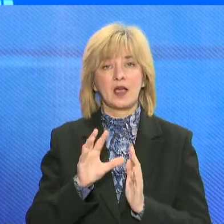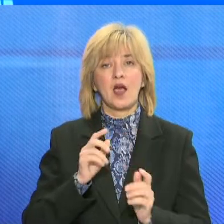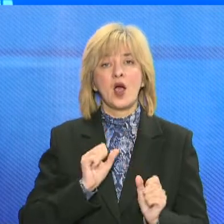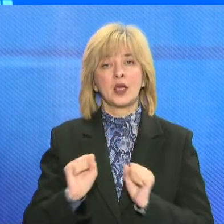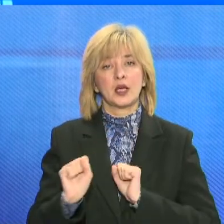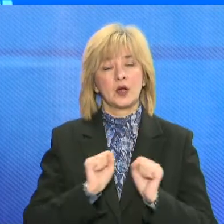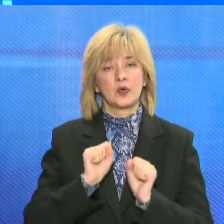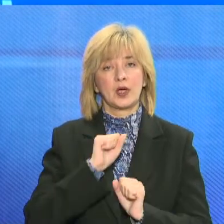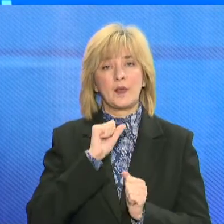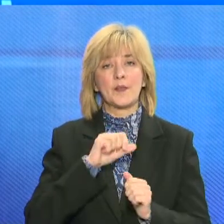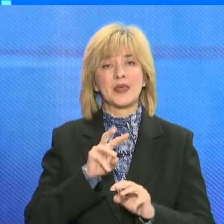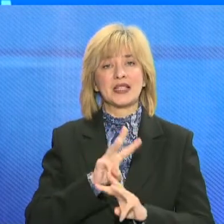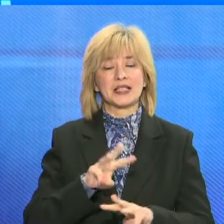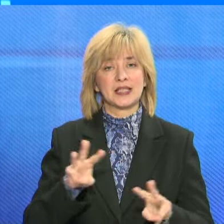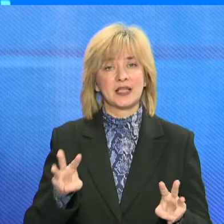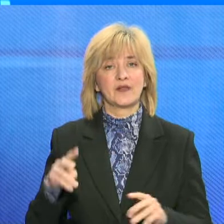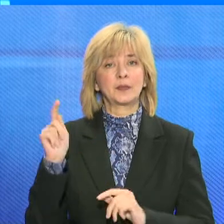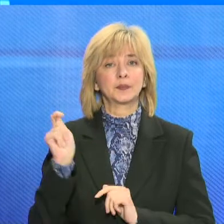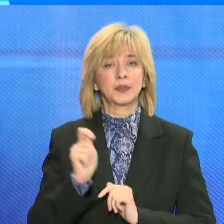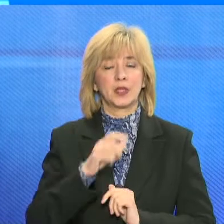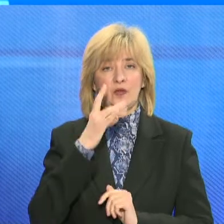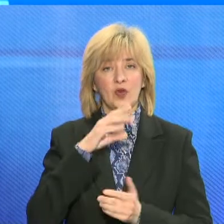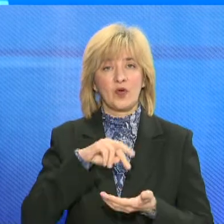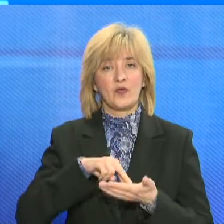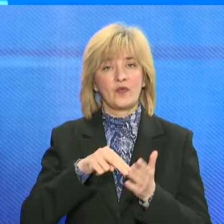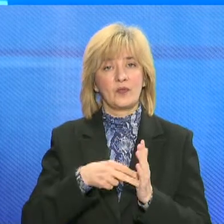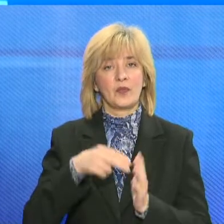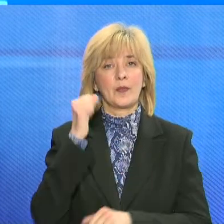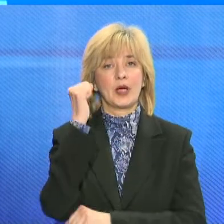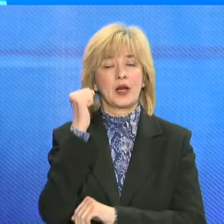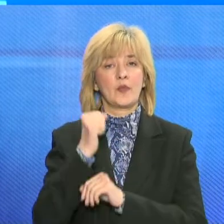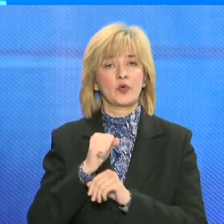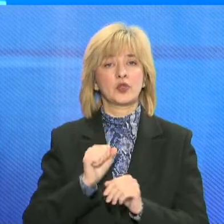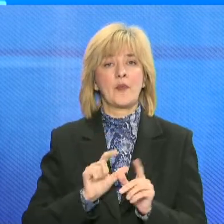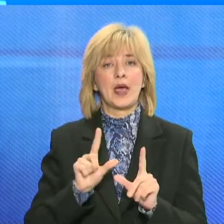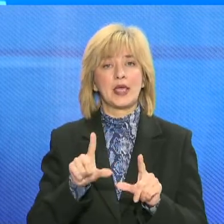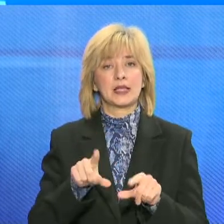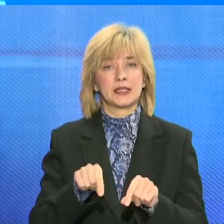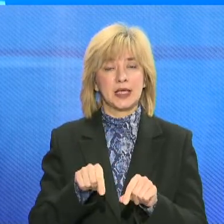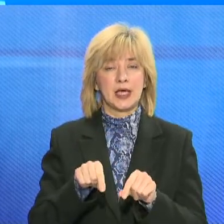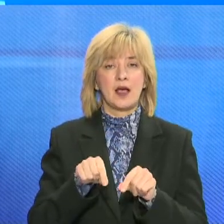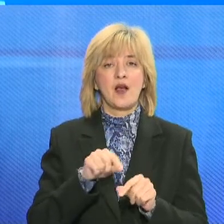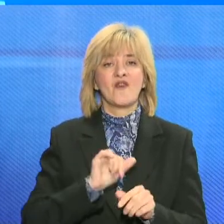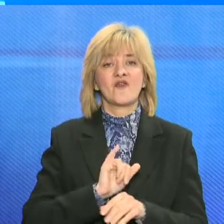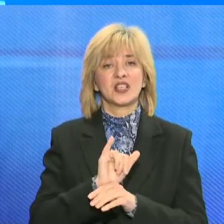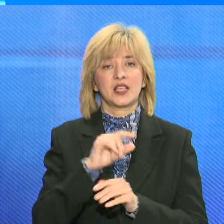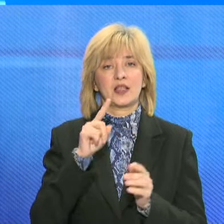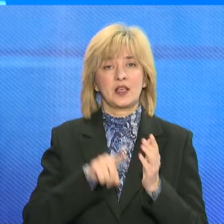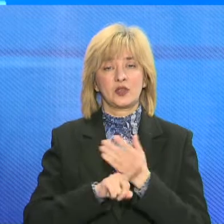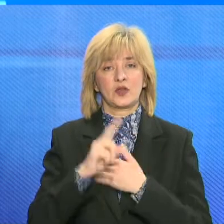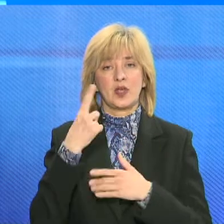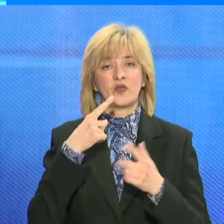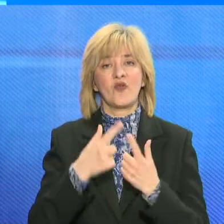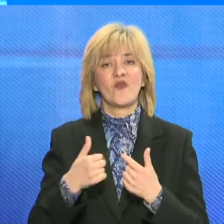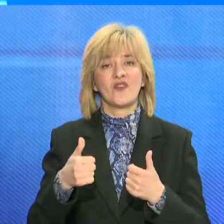кіраўнік міністэрства Віктор Каранкевіч у рамках рабочай паездкі ў Прынёмані. Візіт пачаўся з наведвання аднаго з філіялаў